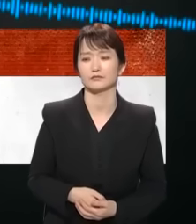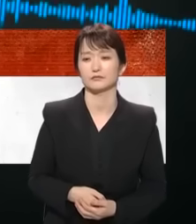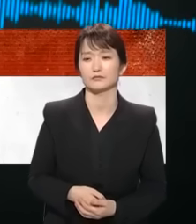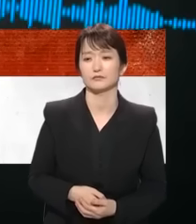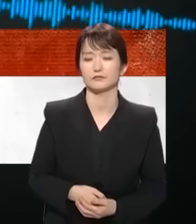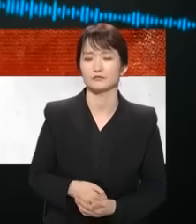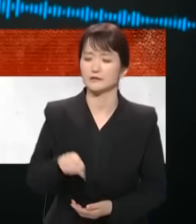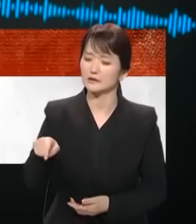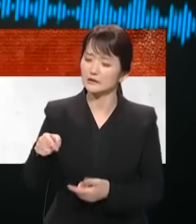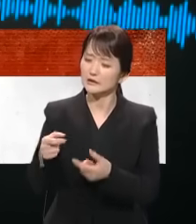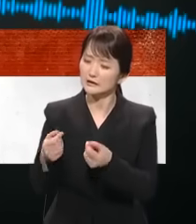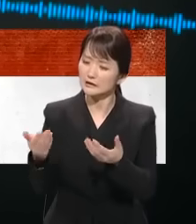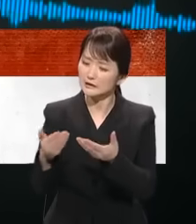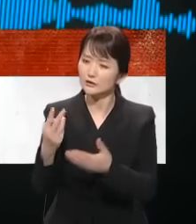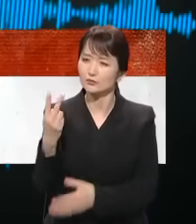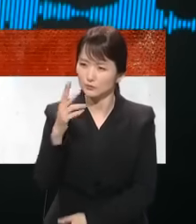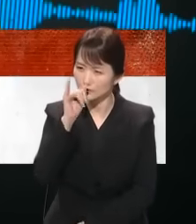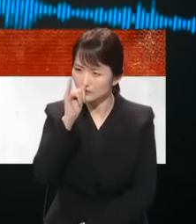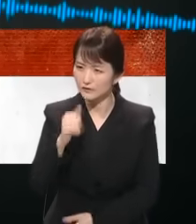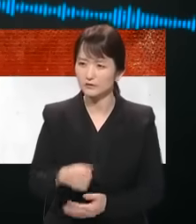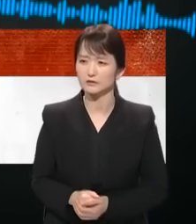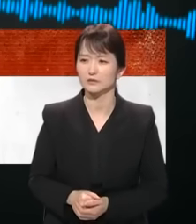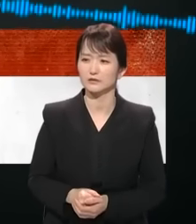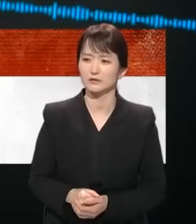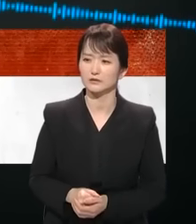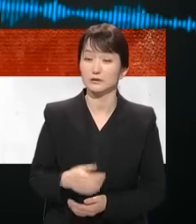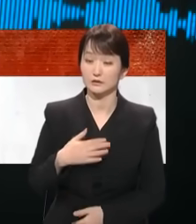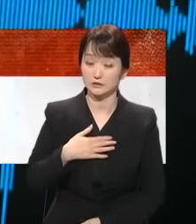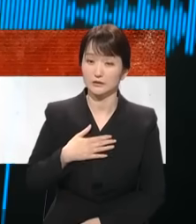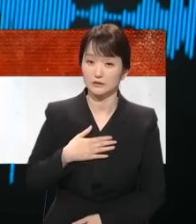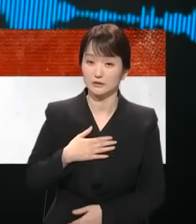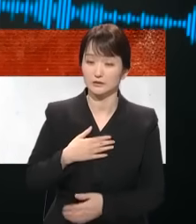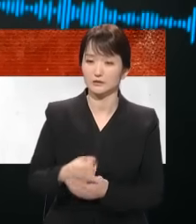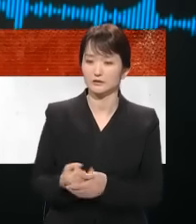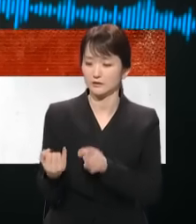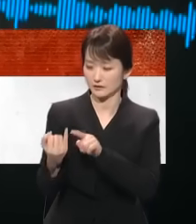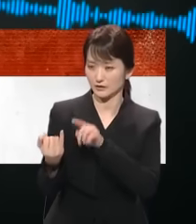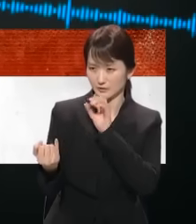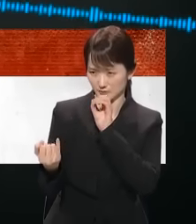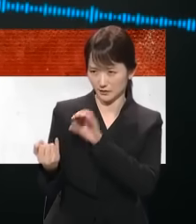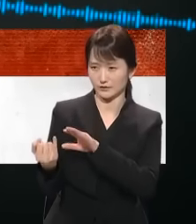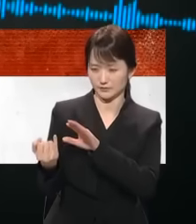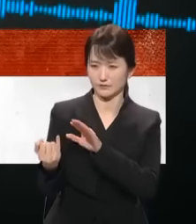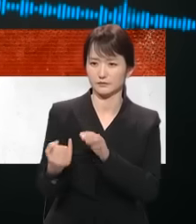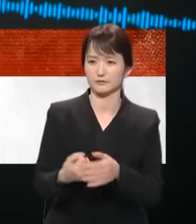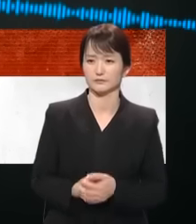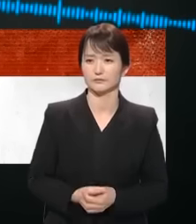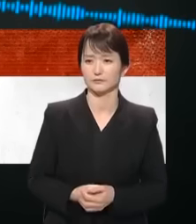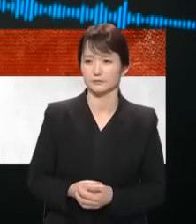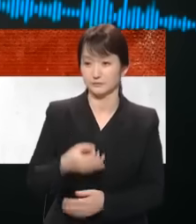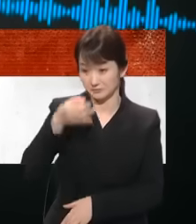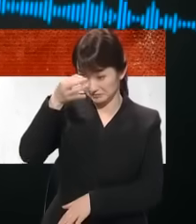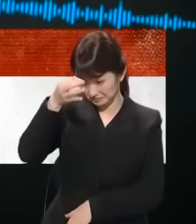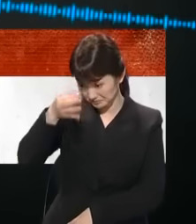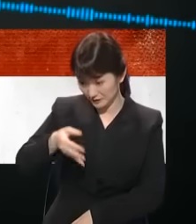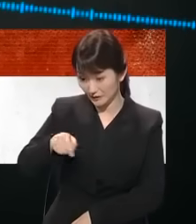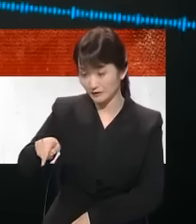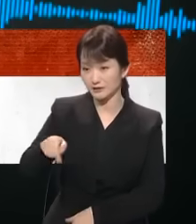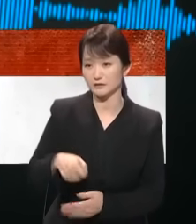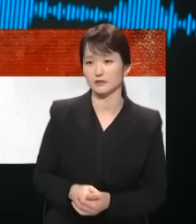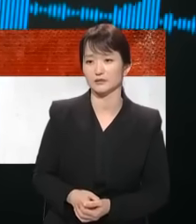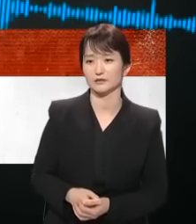그게 두 번 있어 갖고 제가 그거에 대해서는 정확하게 제가 어 그 이야기를 했고요 그 소리랑 뭐